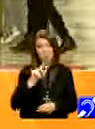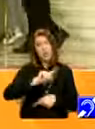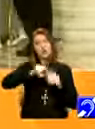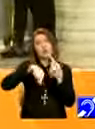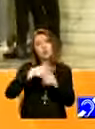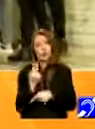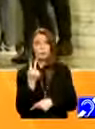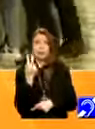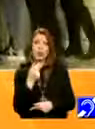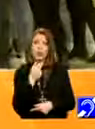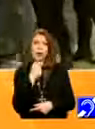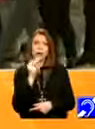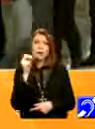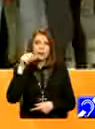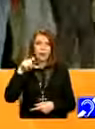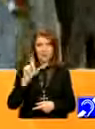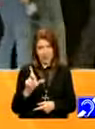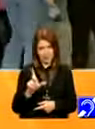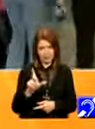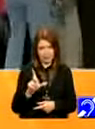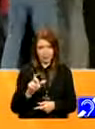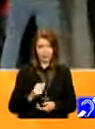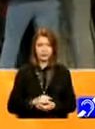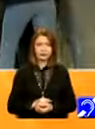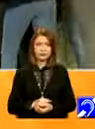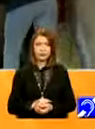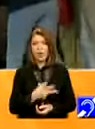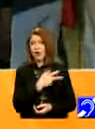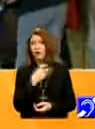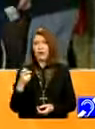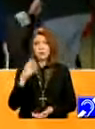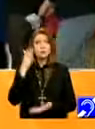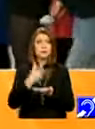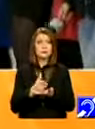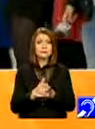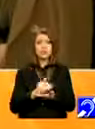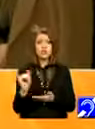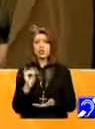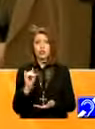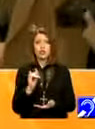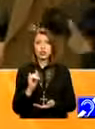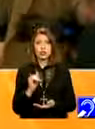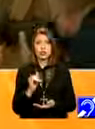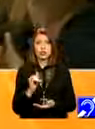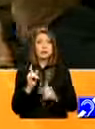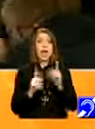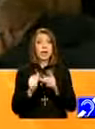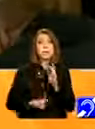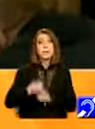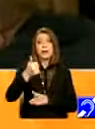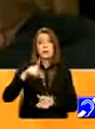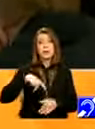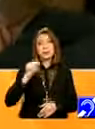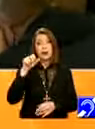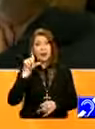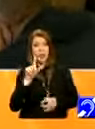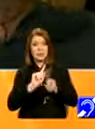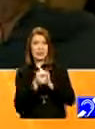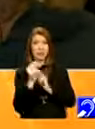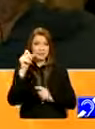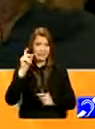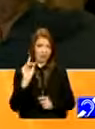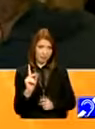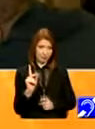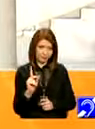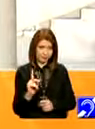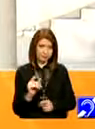în următorii 2 ani un premier socialdemocrat, fără să stabilească însă dacă primul va fi liberal sau